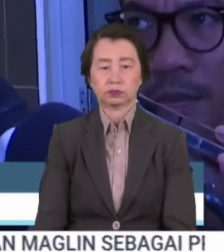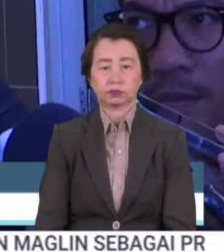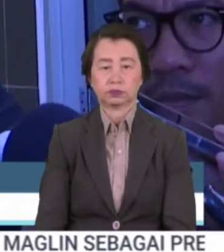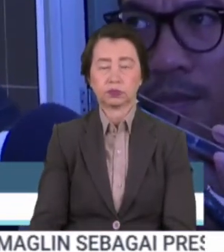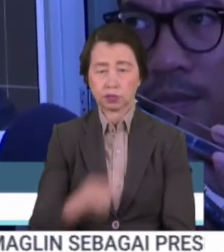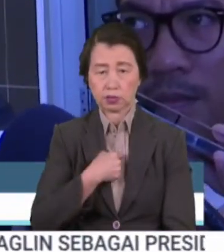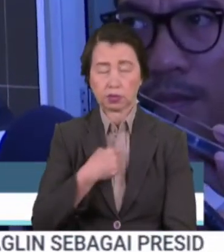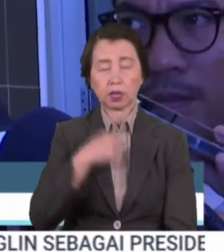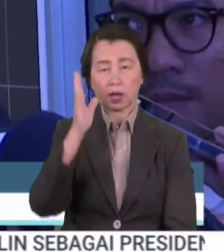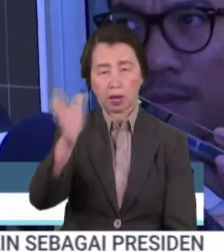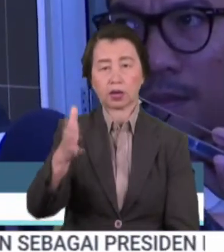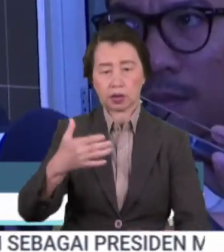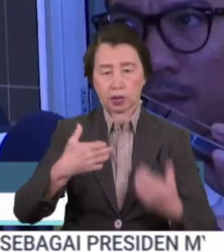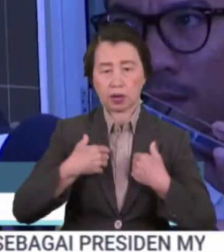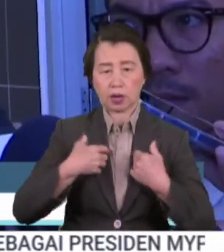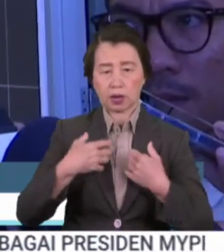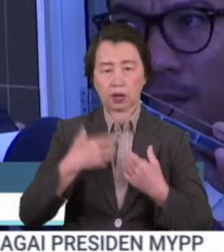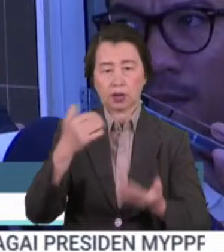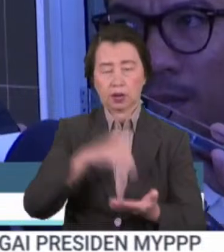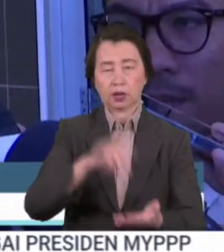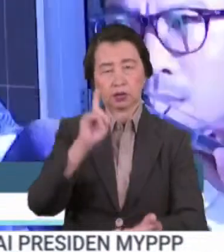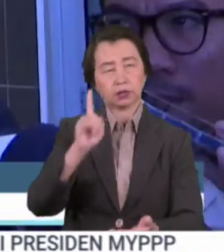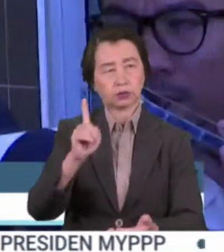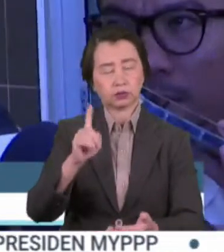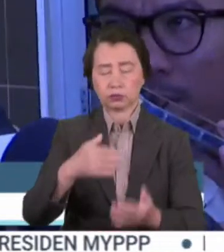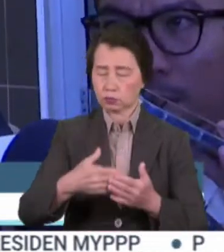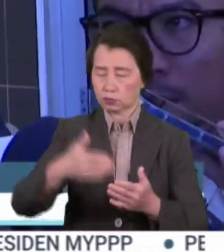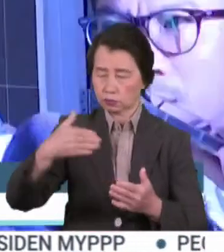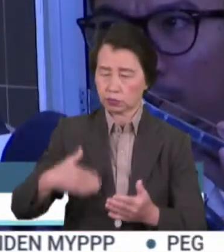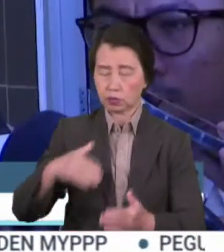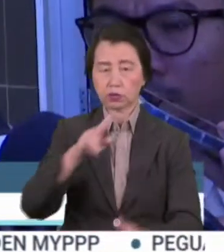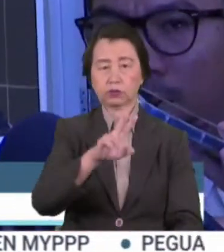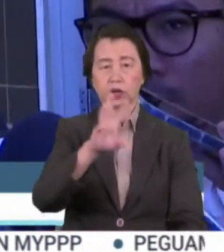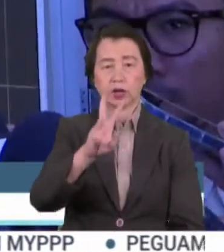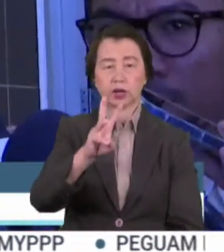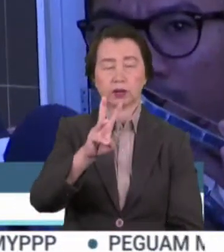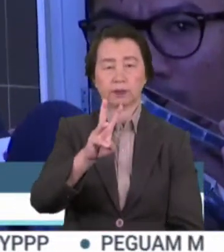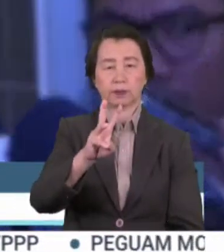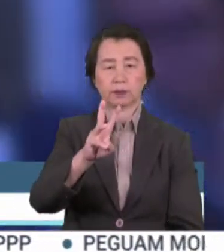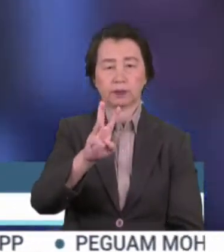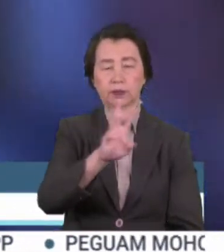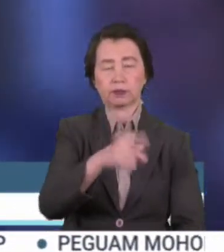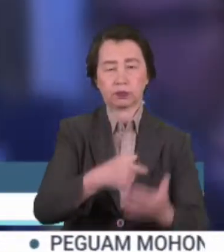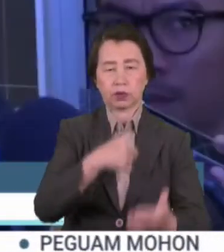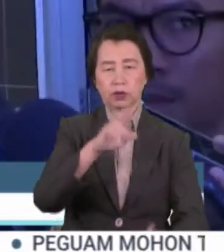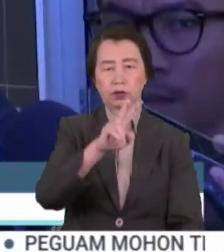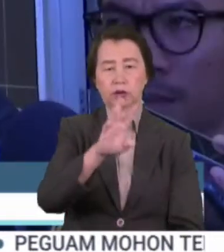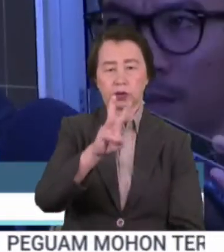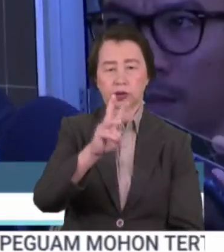akan ada lagi yang satu sebelum 26 hari lagi